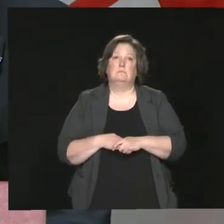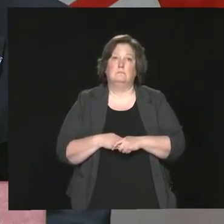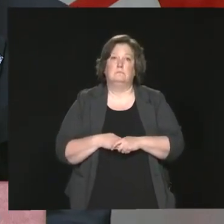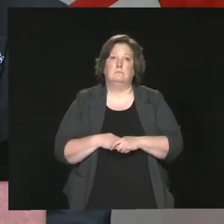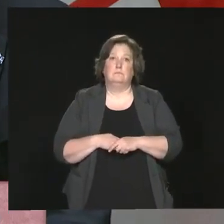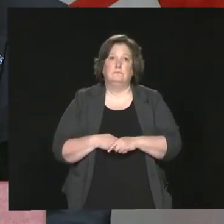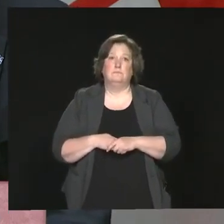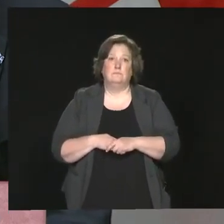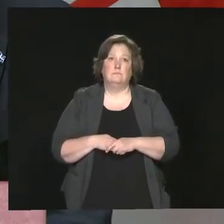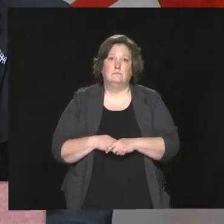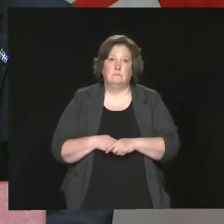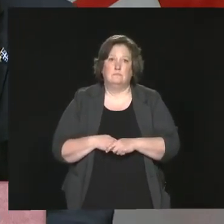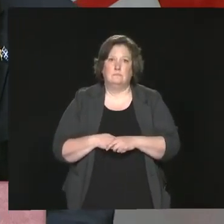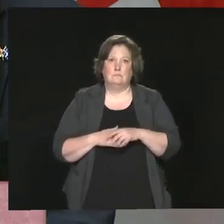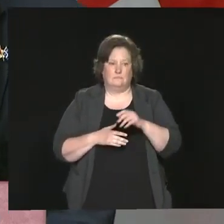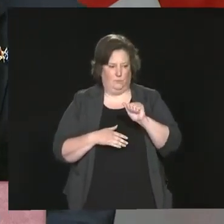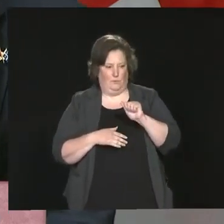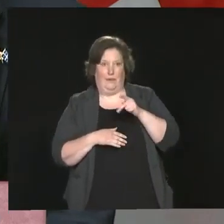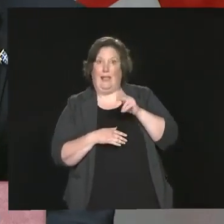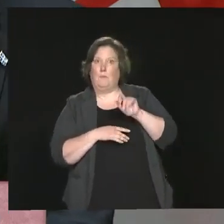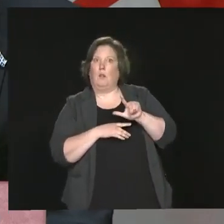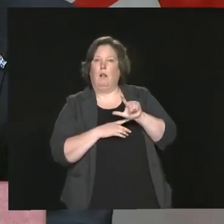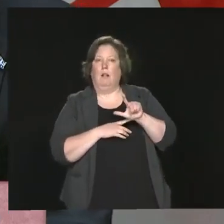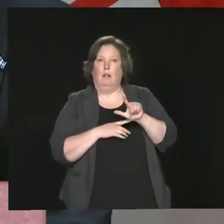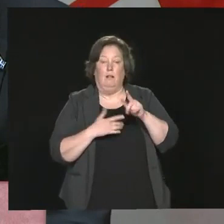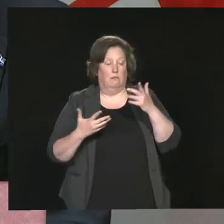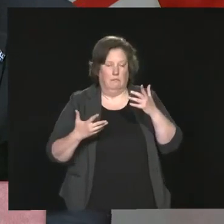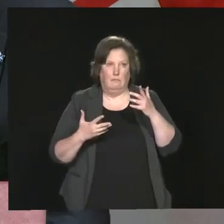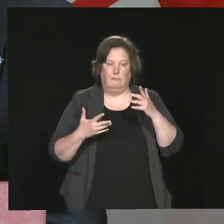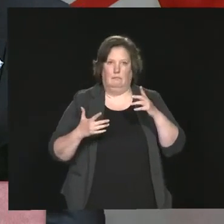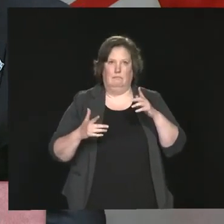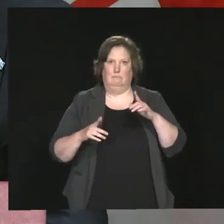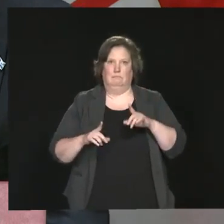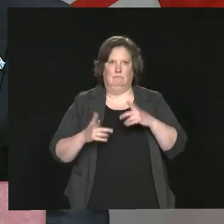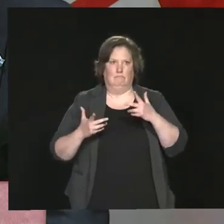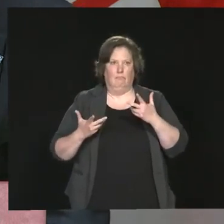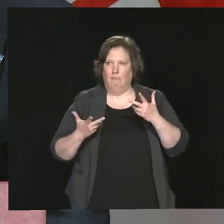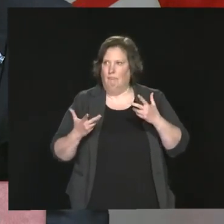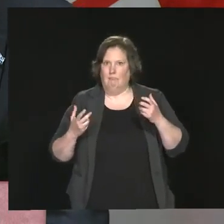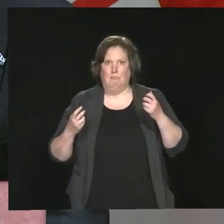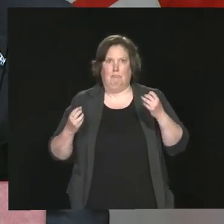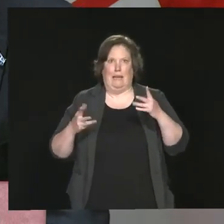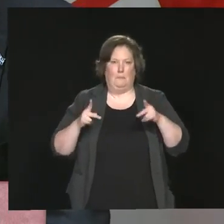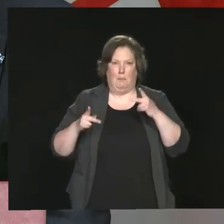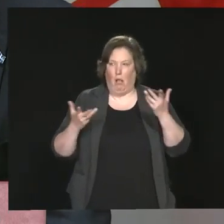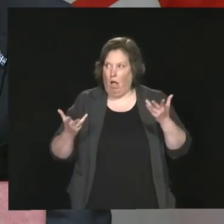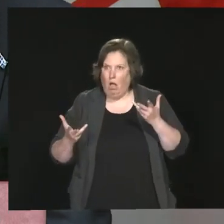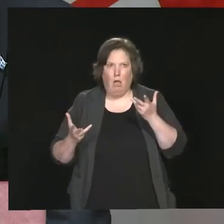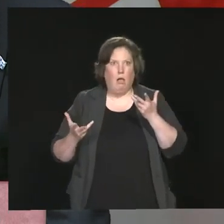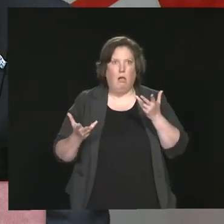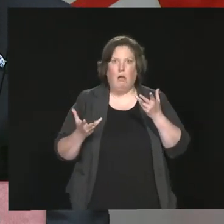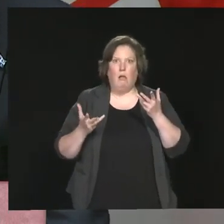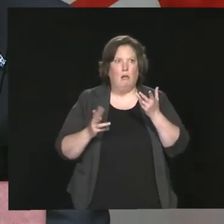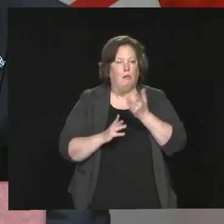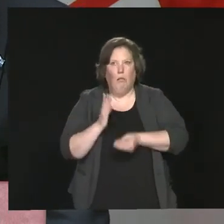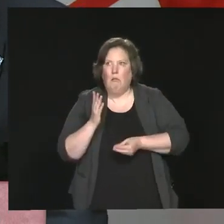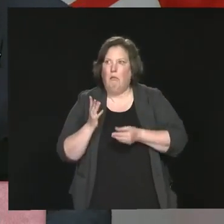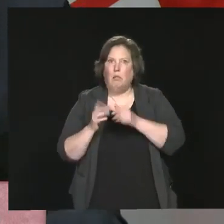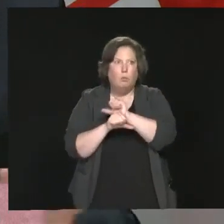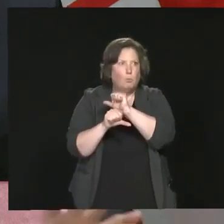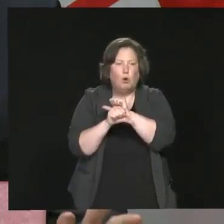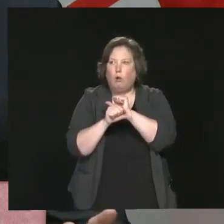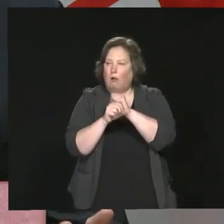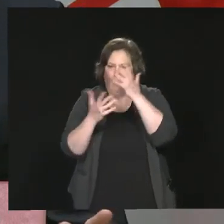Canadiens qui craignaient de ne pas recevoir d'aide d'urgence. Alors, il y avait une certaine confusion qui était tout à fait naturelle